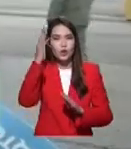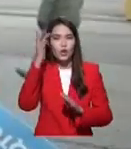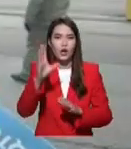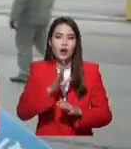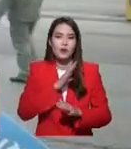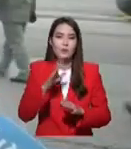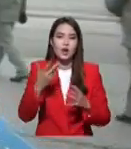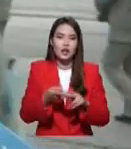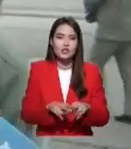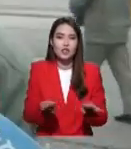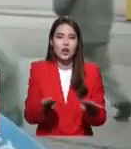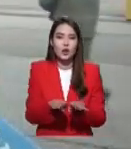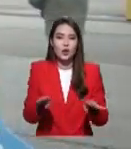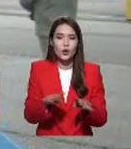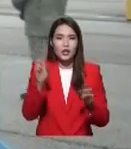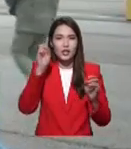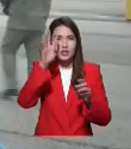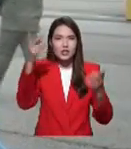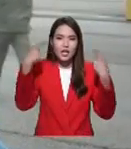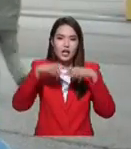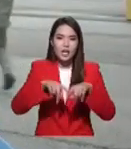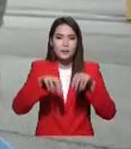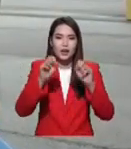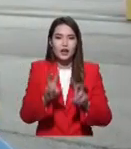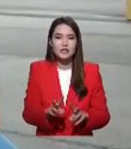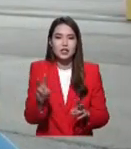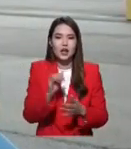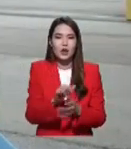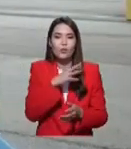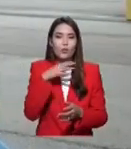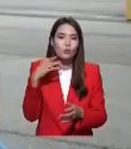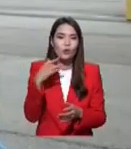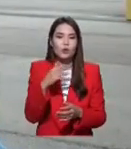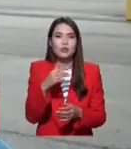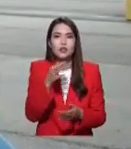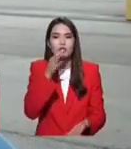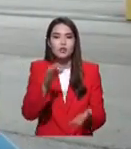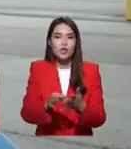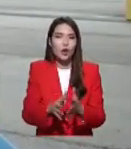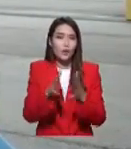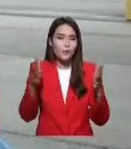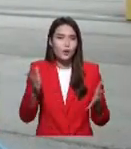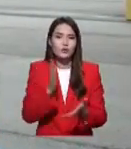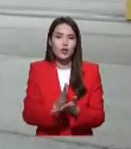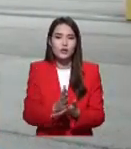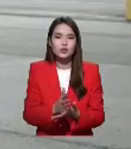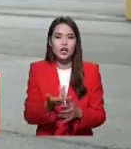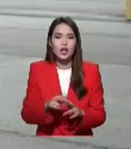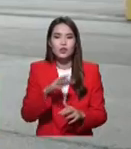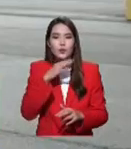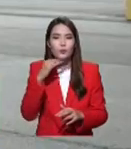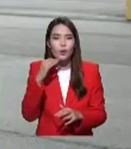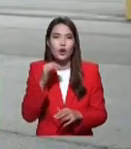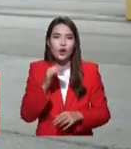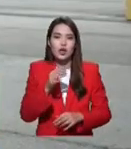осы L-410 самолетін меңгеретін боламыз. Бізге көп деген жауапкершілік келіп тұр. Біз сабағымызды